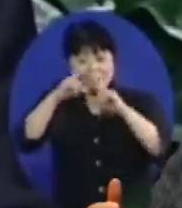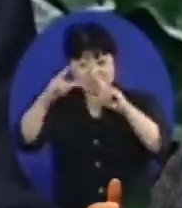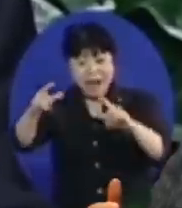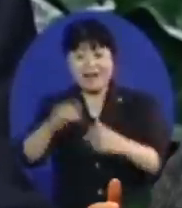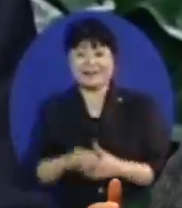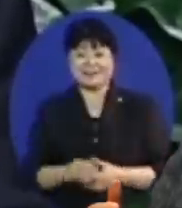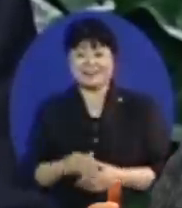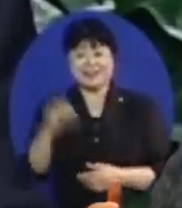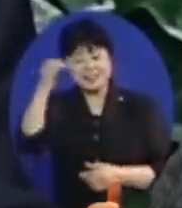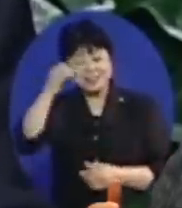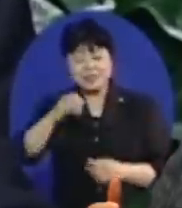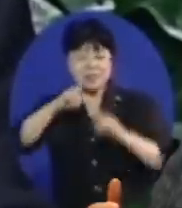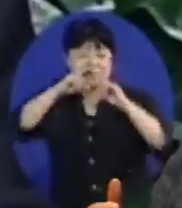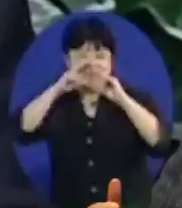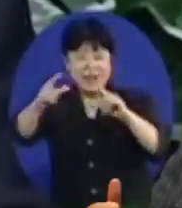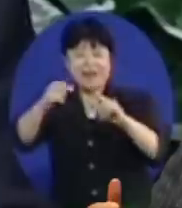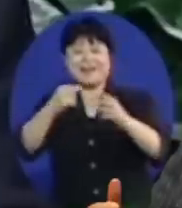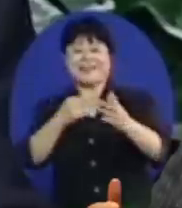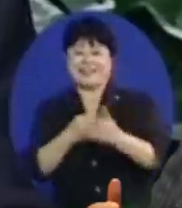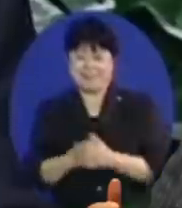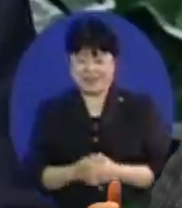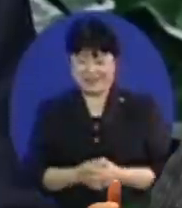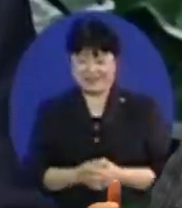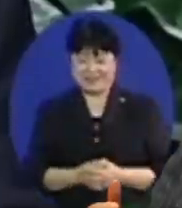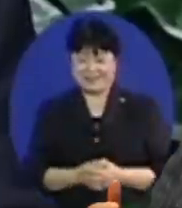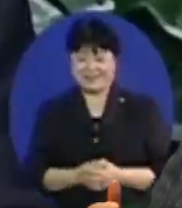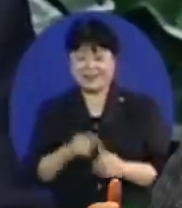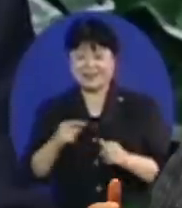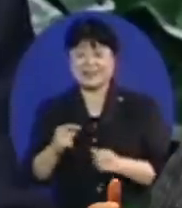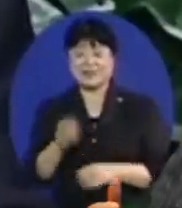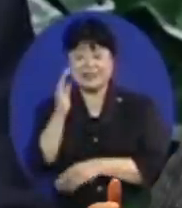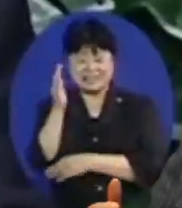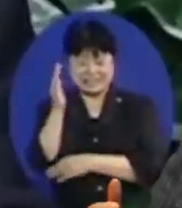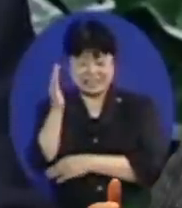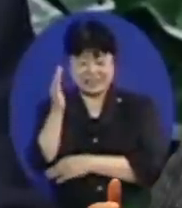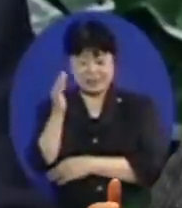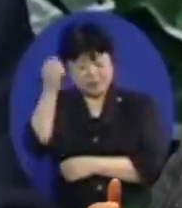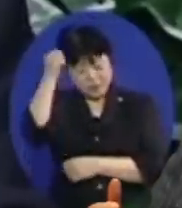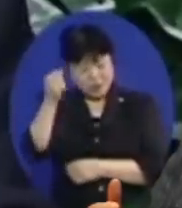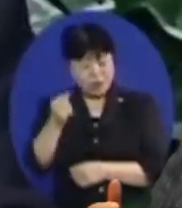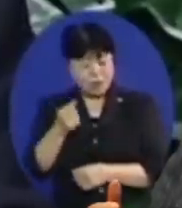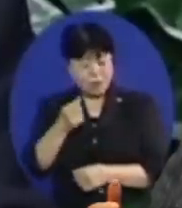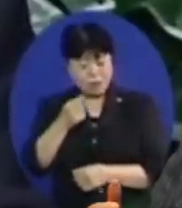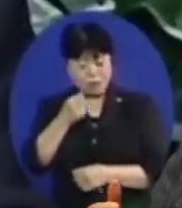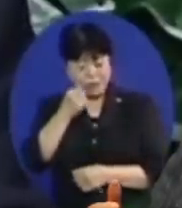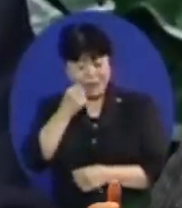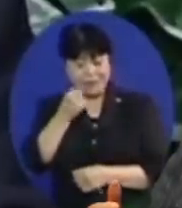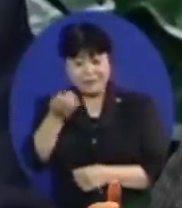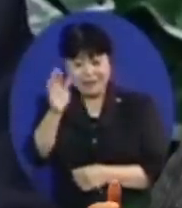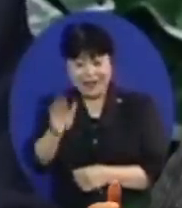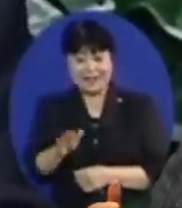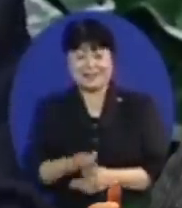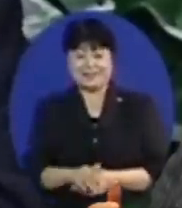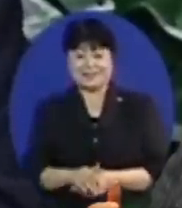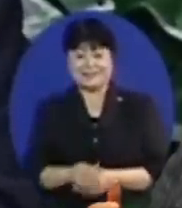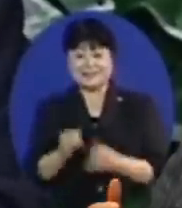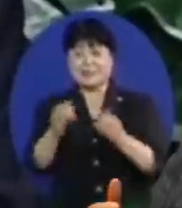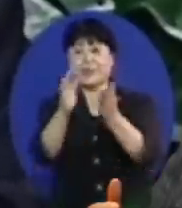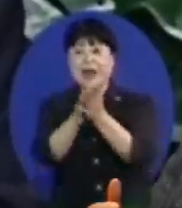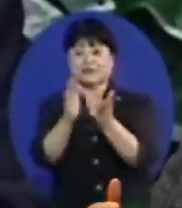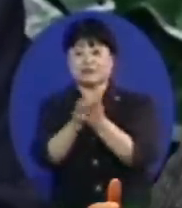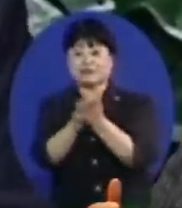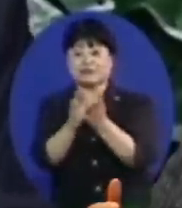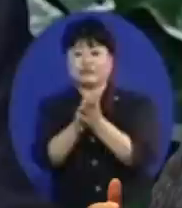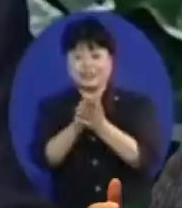말이 아니니까 성령께서 하라고 한 말씀을 대언했으니까 내가 기억이 안 나지요. 그래 사람들 다 박수를